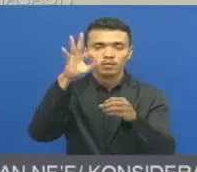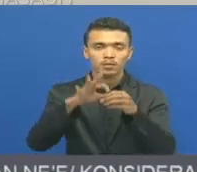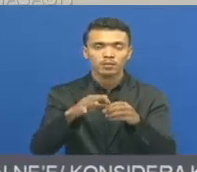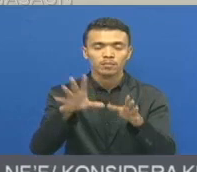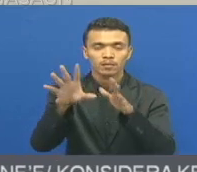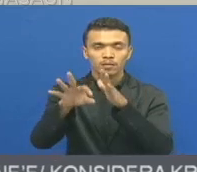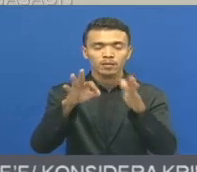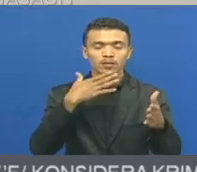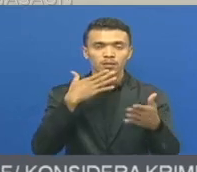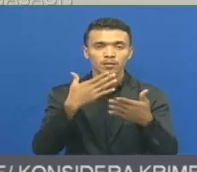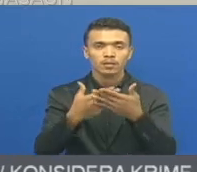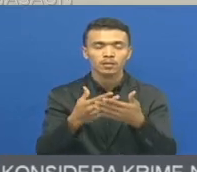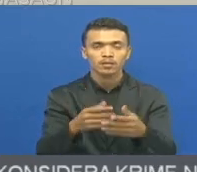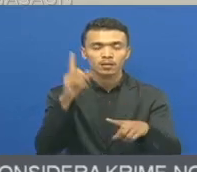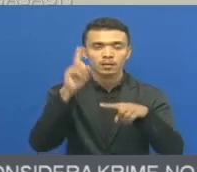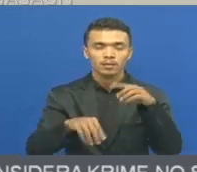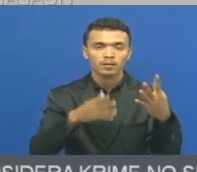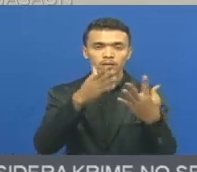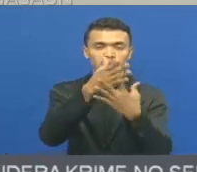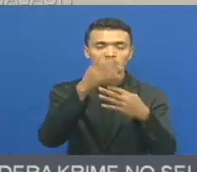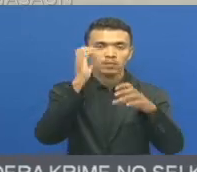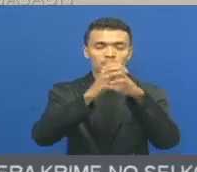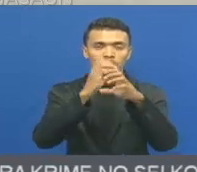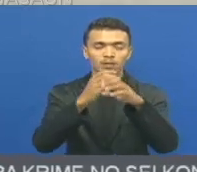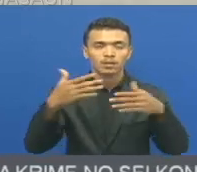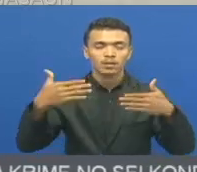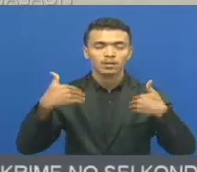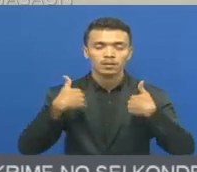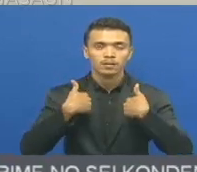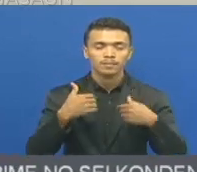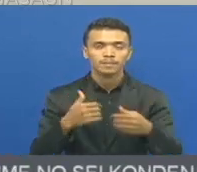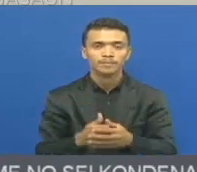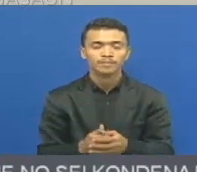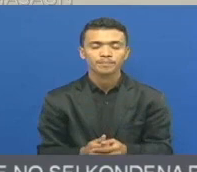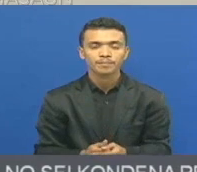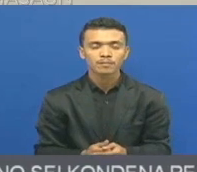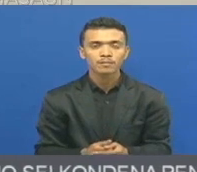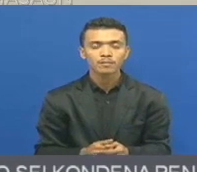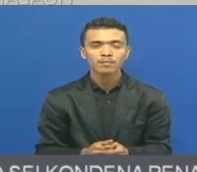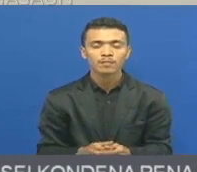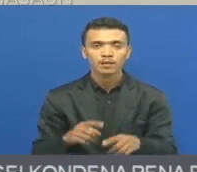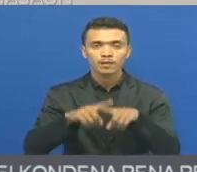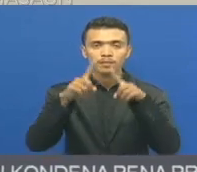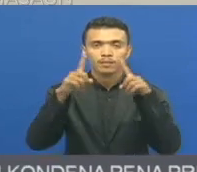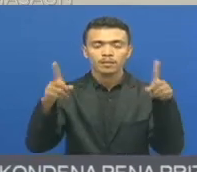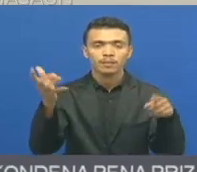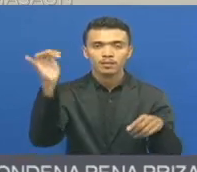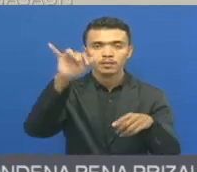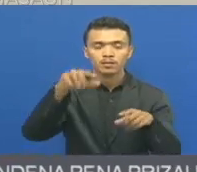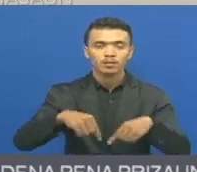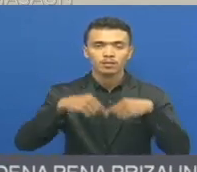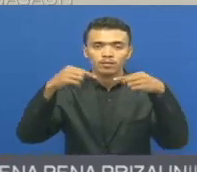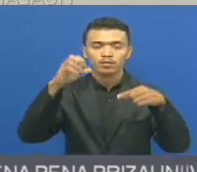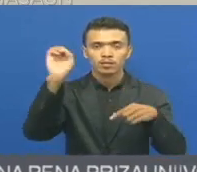carregador bala sesu kareta bato iha besentro son ne iha ite identifike iha sanu lor sin lima mabe sira fo iha sanu lor sin